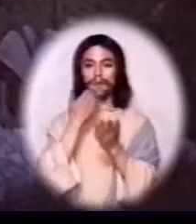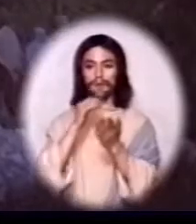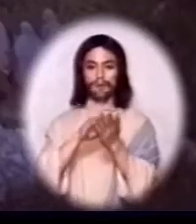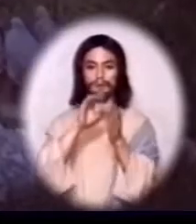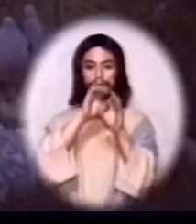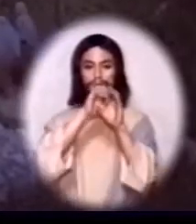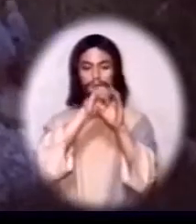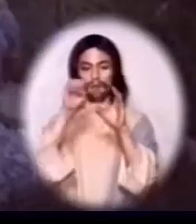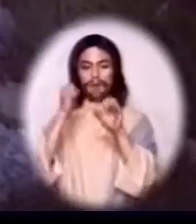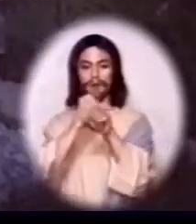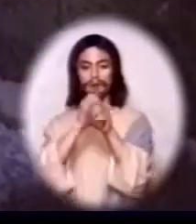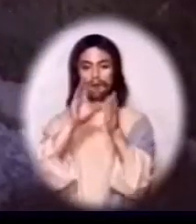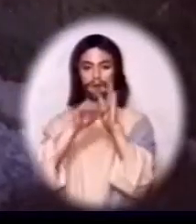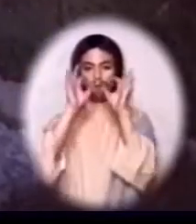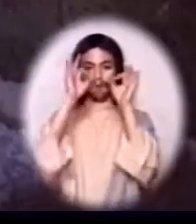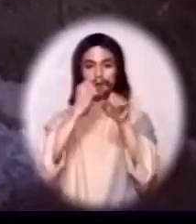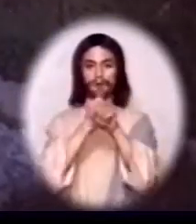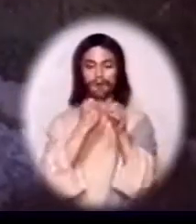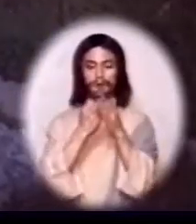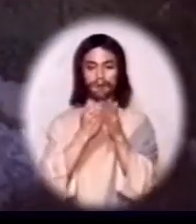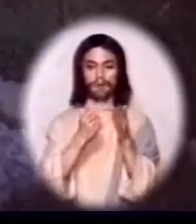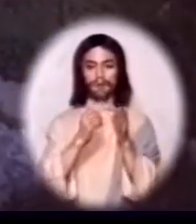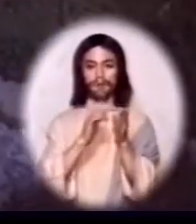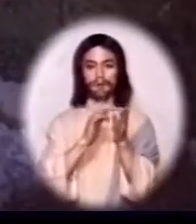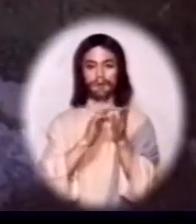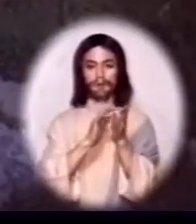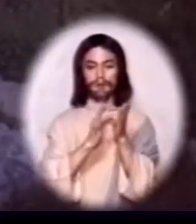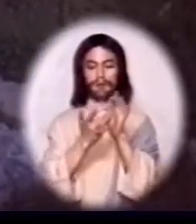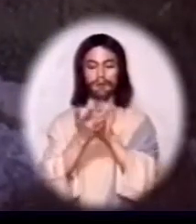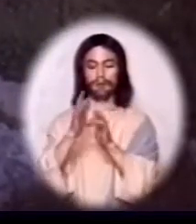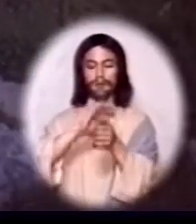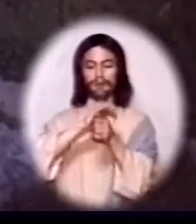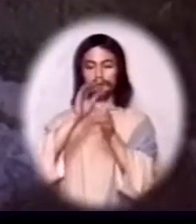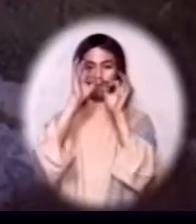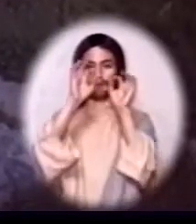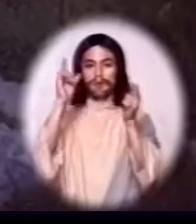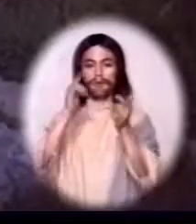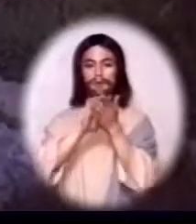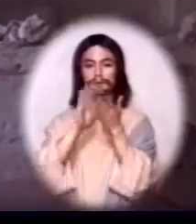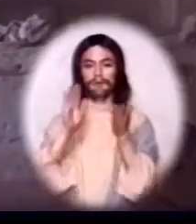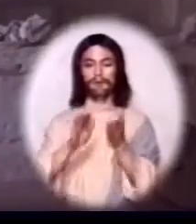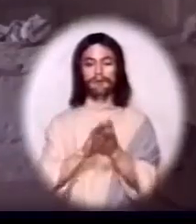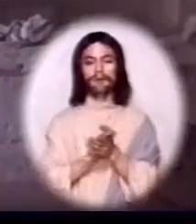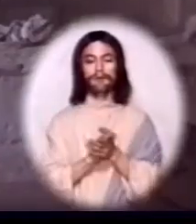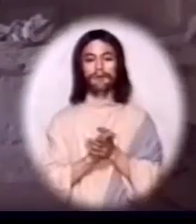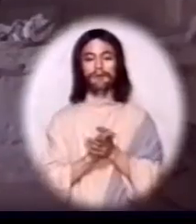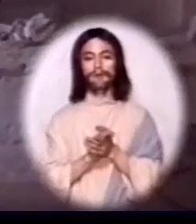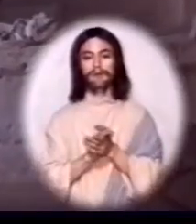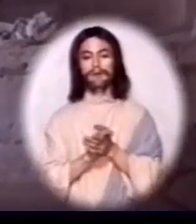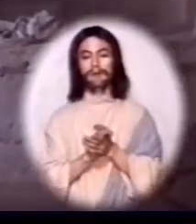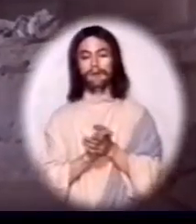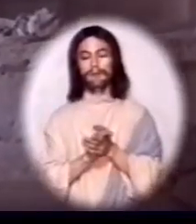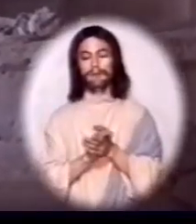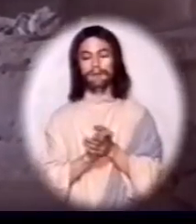돌이 굴려 옮겨진 것을 보고 들어가니 주 예수님의 시체가 보이지 아니했습니다.